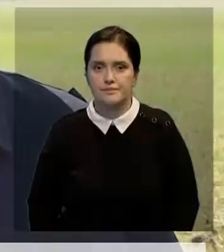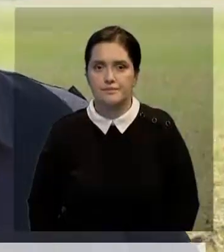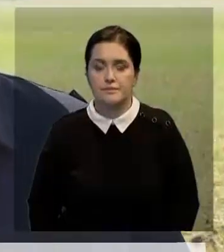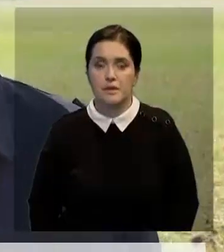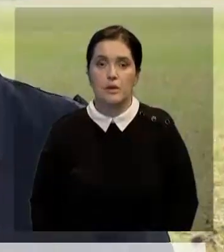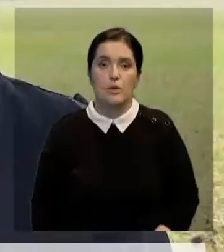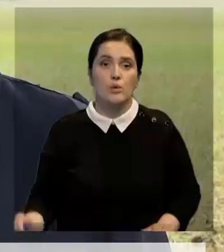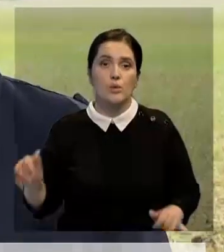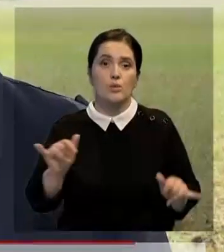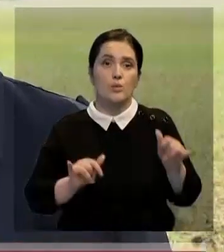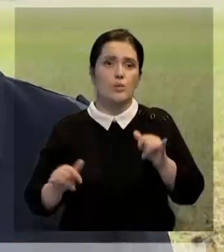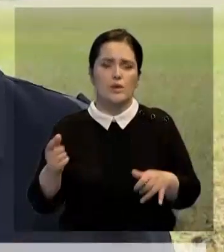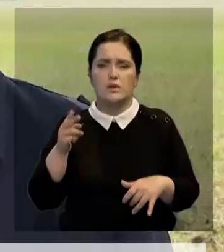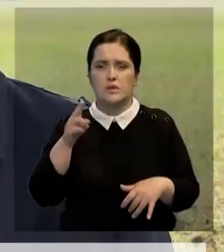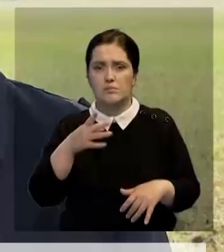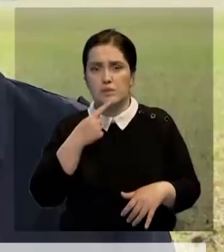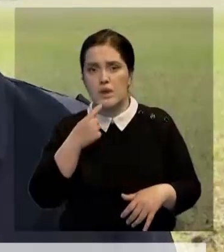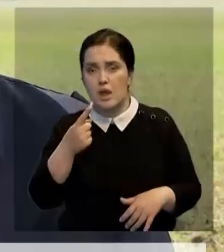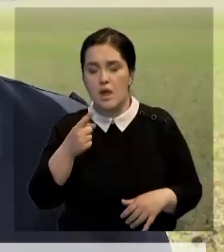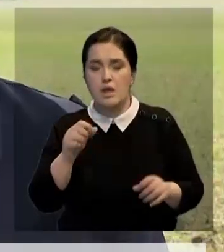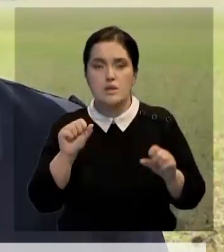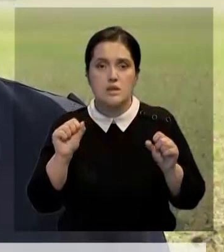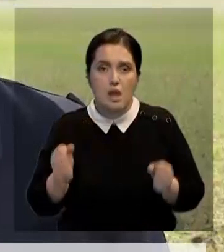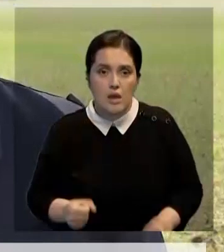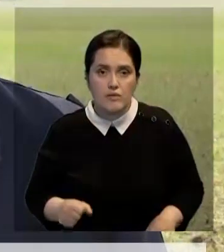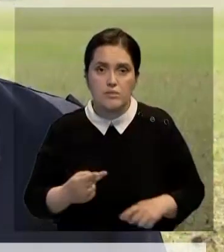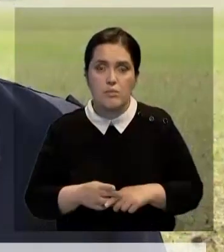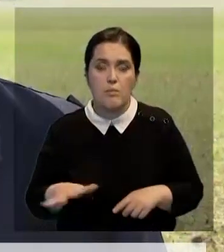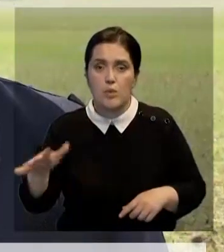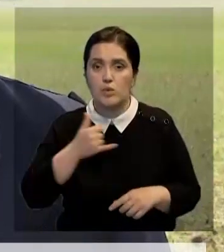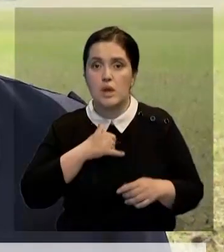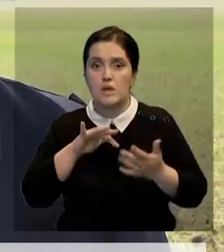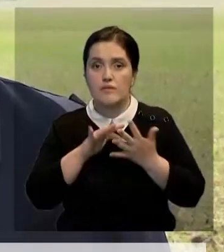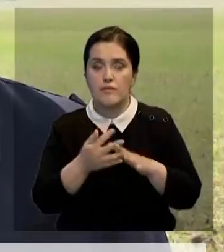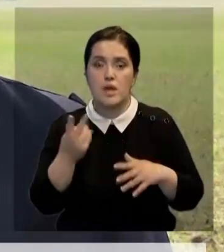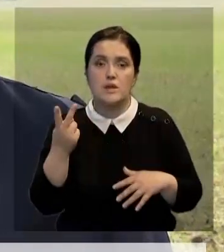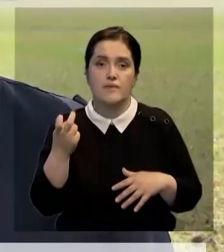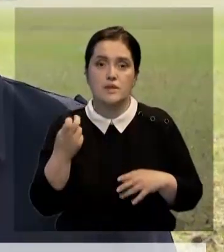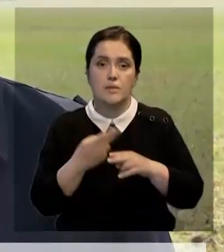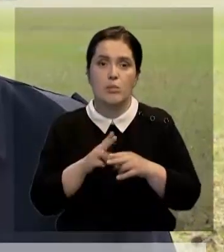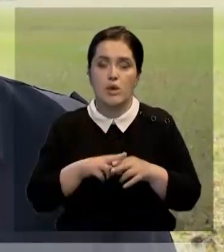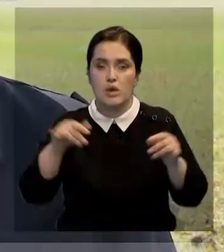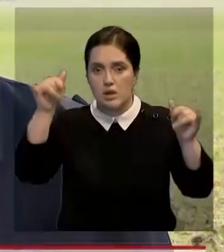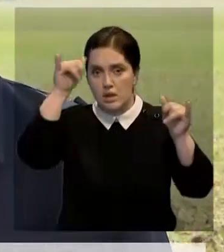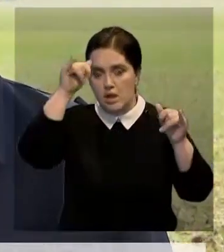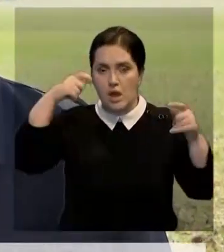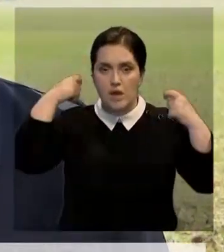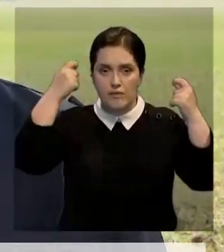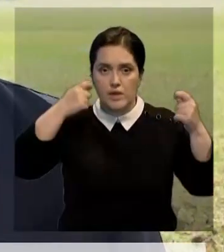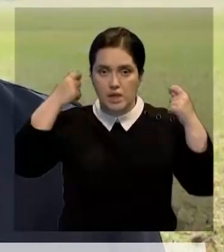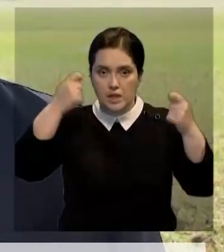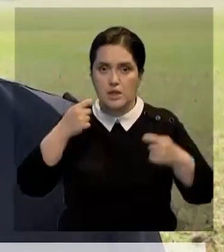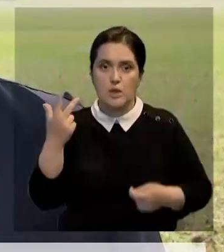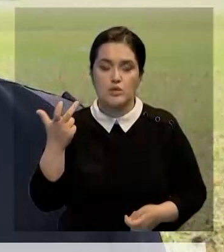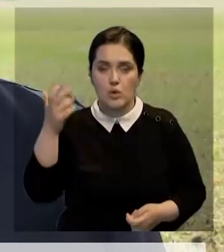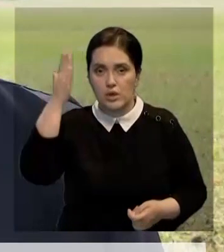на пастбища, которые в нескольких километрах от села, невозможно. Со всех сторон поля. У нас в селе почти 200 голов крупного рогатого скота, овец и коз больше 300